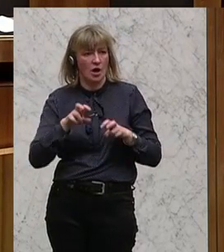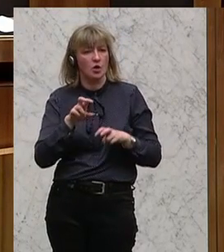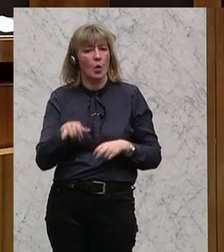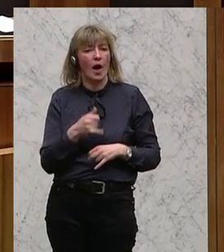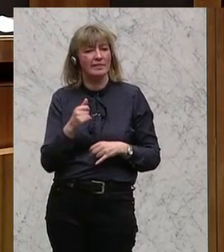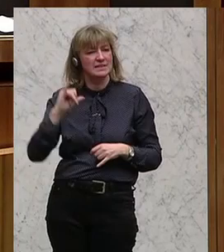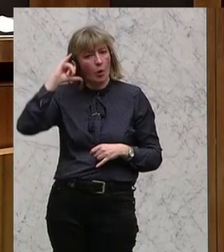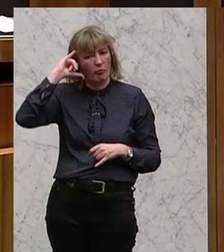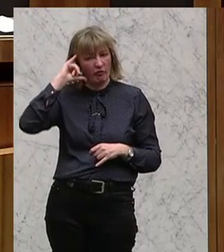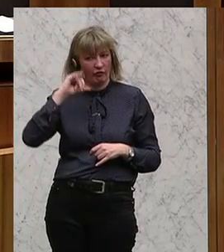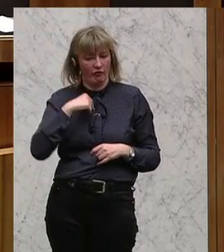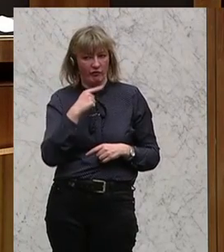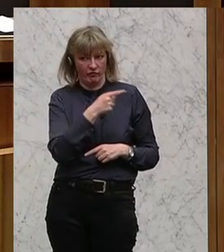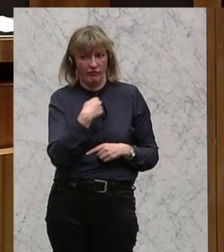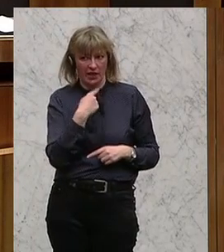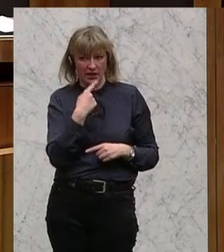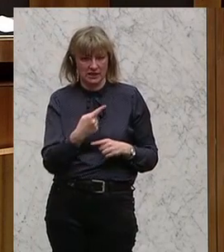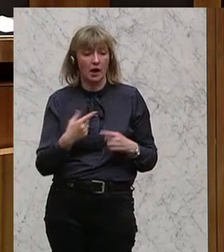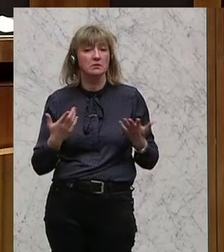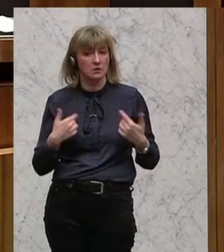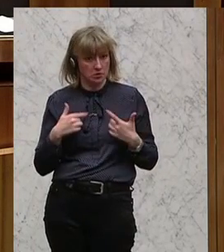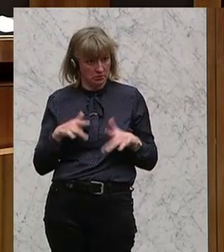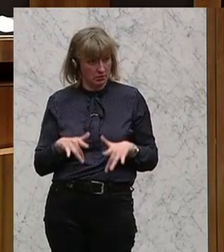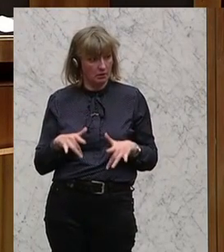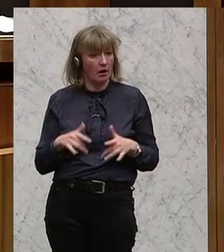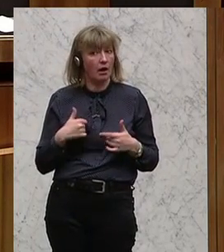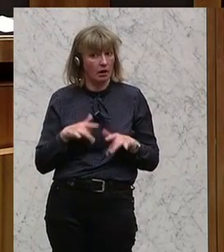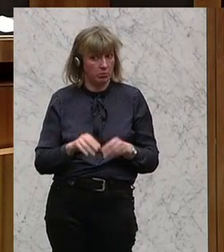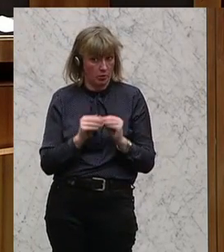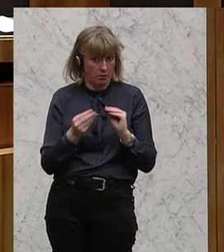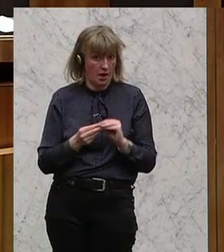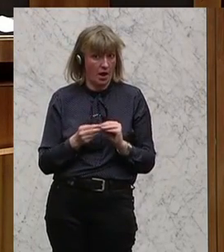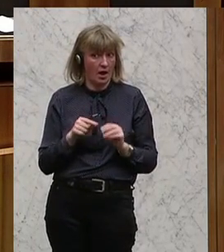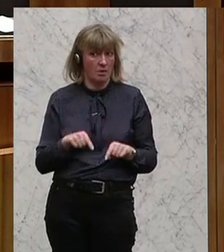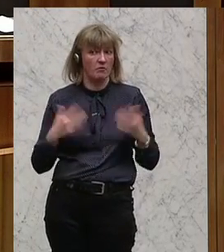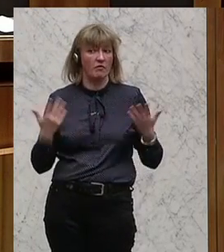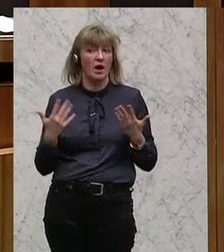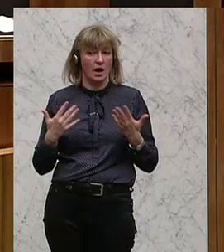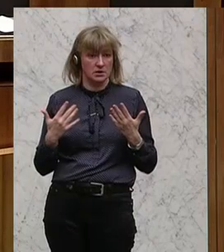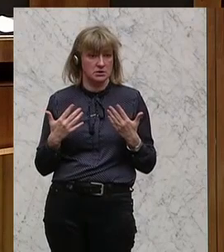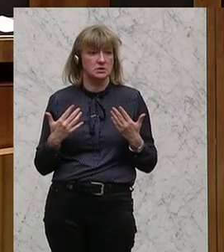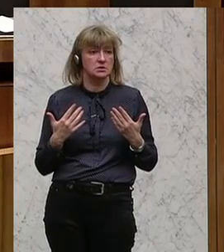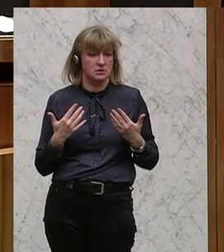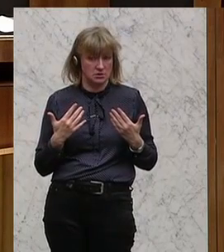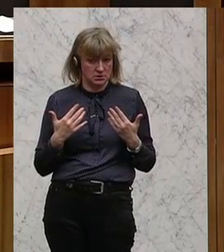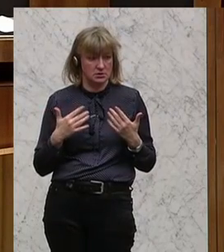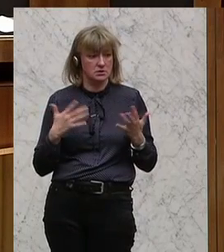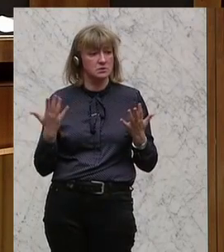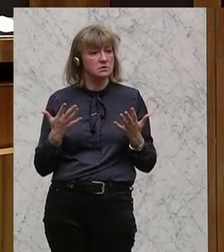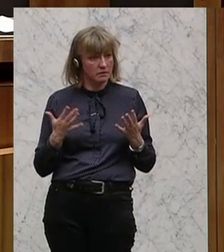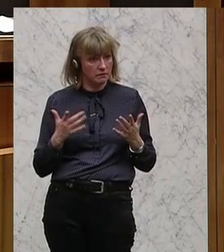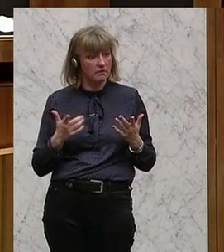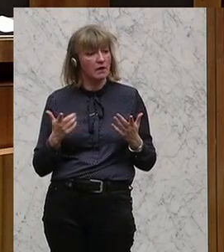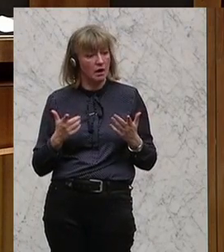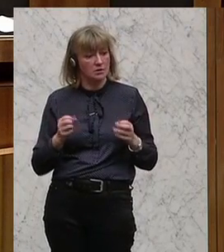Johannes Kopf zitieren, der nämlich gesagt hat, wir haben aber schon noch ein ziemliches Problem in der Sache, Und dieses Problem heißt, dass wir auf einem